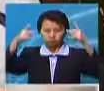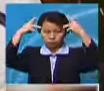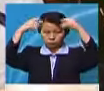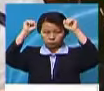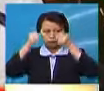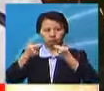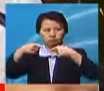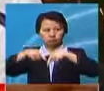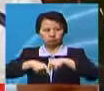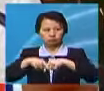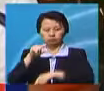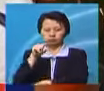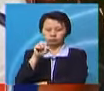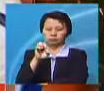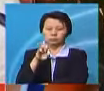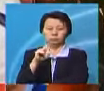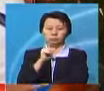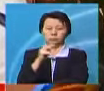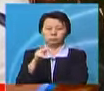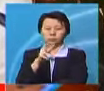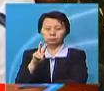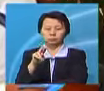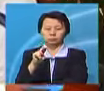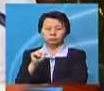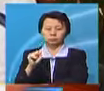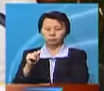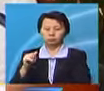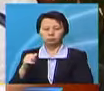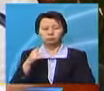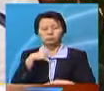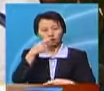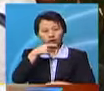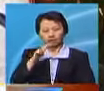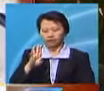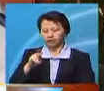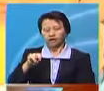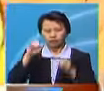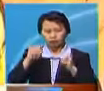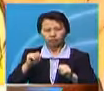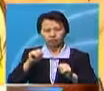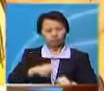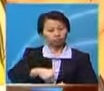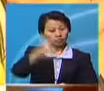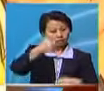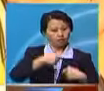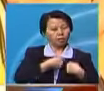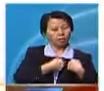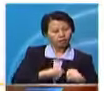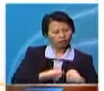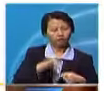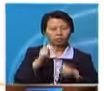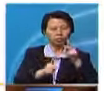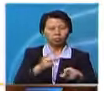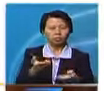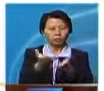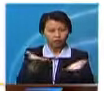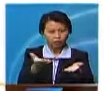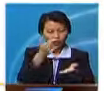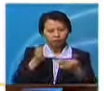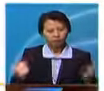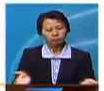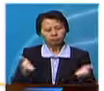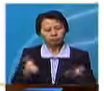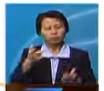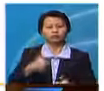Presiden Parti Gerakan Datuk Seri Masil Kiong berkata, BN yakin dapat memenangi hati penduduk di kawasan tersebut kerana galakan